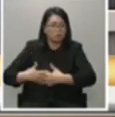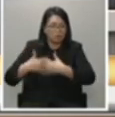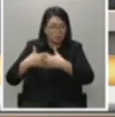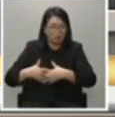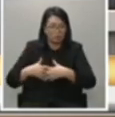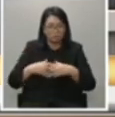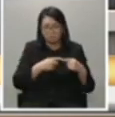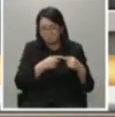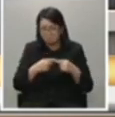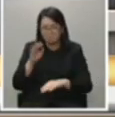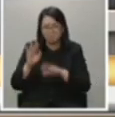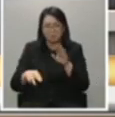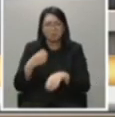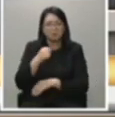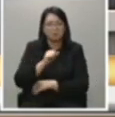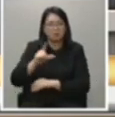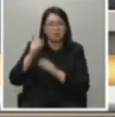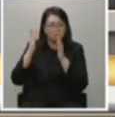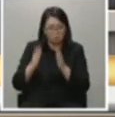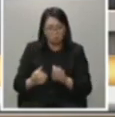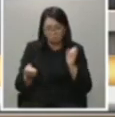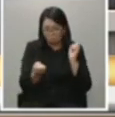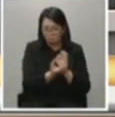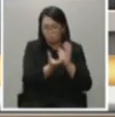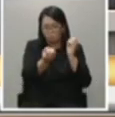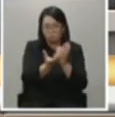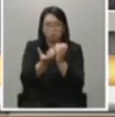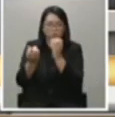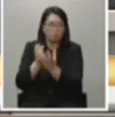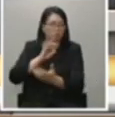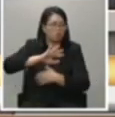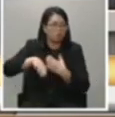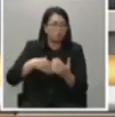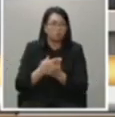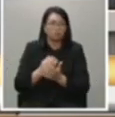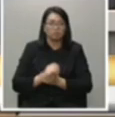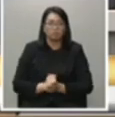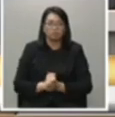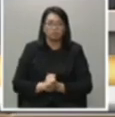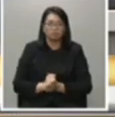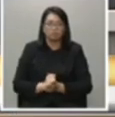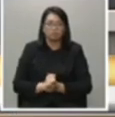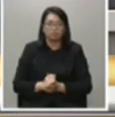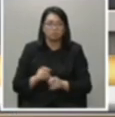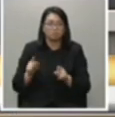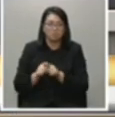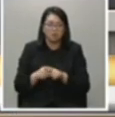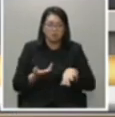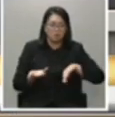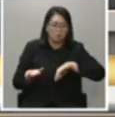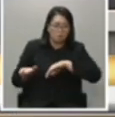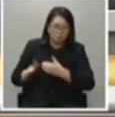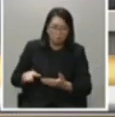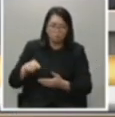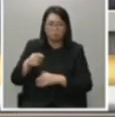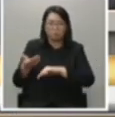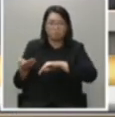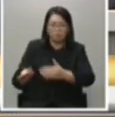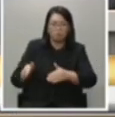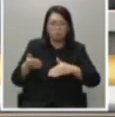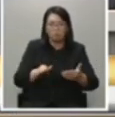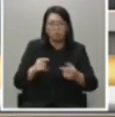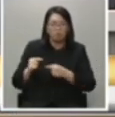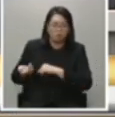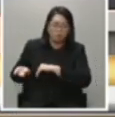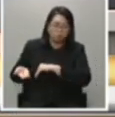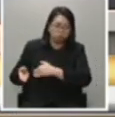องอีกกว่า10ล้านคนผลกระทบที่เกิดขึ้นค่ะจะเป็นโดมิโนเป็นผีซ้ำด้ามพลอยที่ซ้ำ